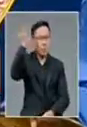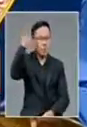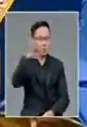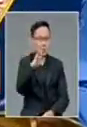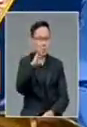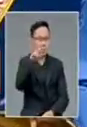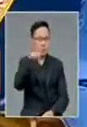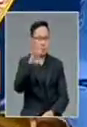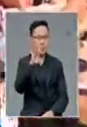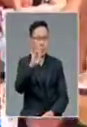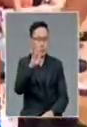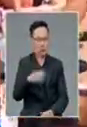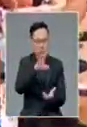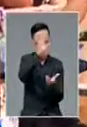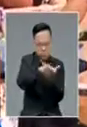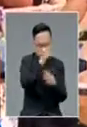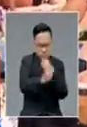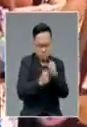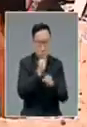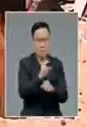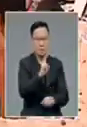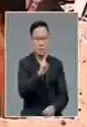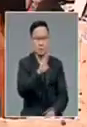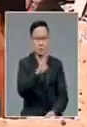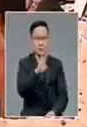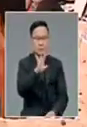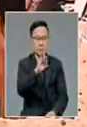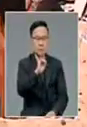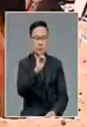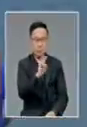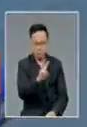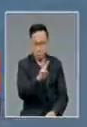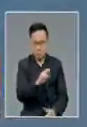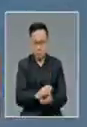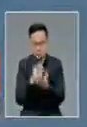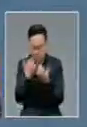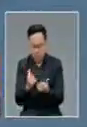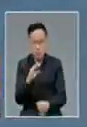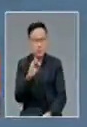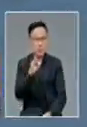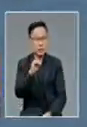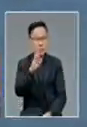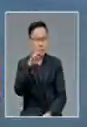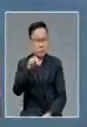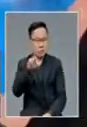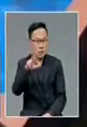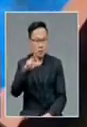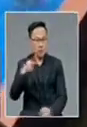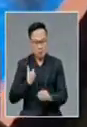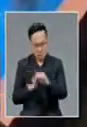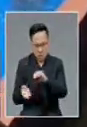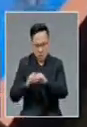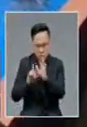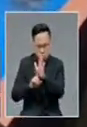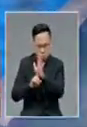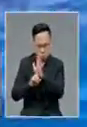ที่บันทึกไว้เมื่อปี 2482แล้วก็มีการคาดการณ์ด้วยนะคะว่ามีความเป็นไปได้ที่อุณหภูมิจะสูงขึ้นอีก ใช่คือมัน